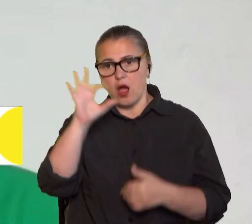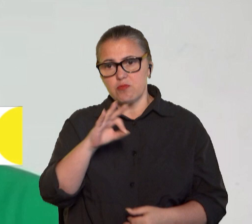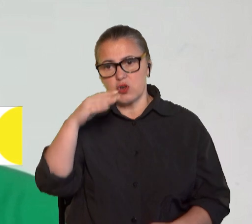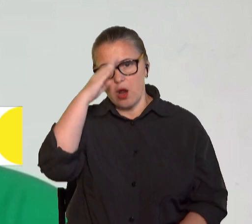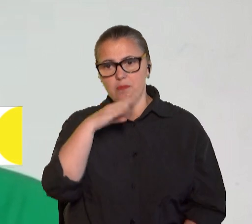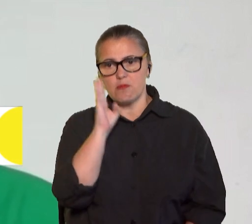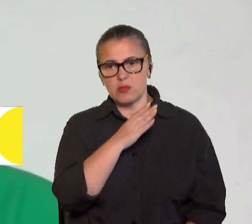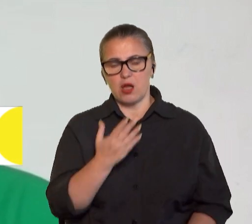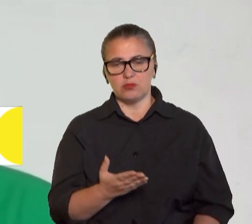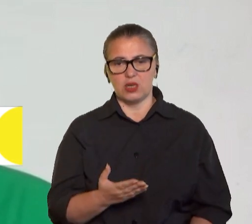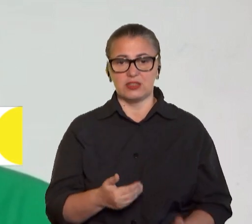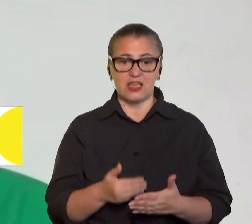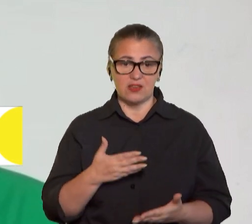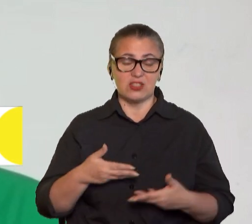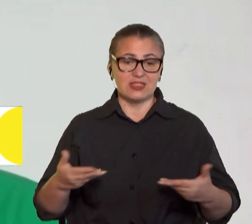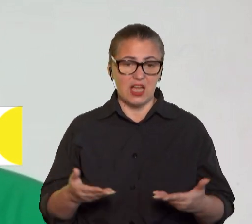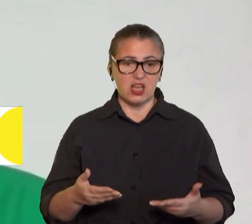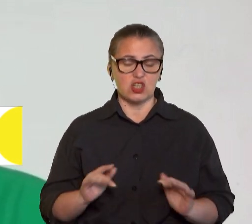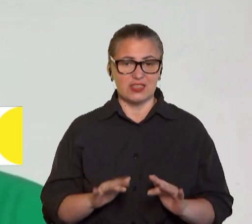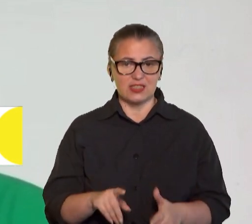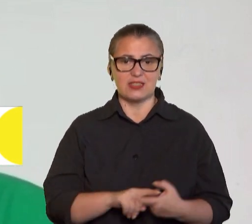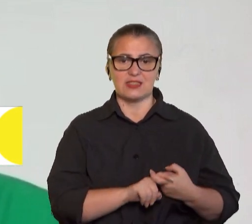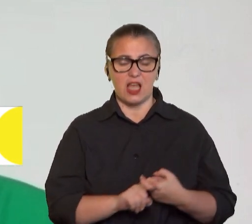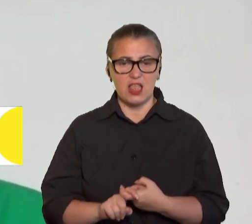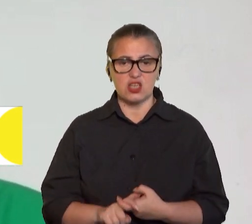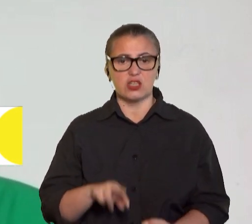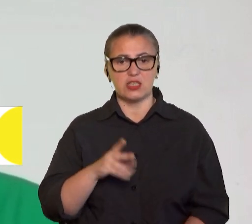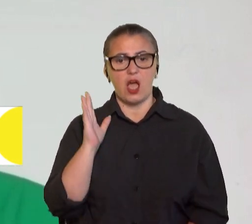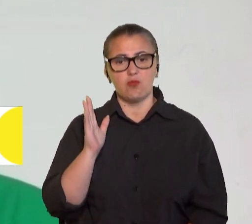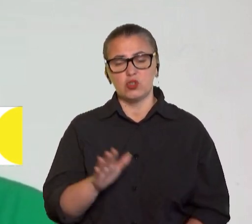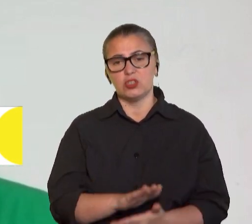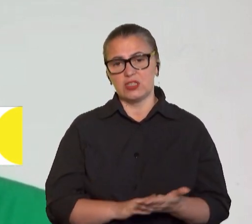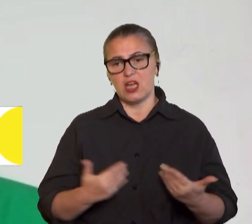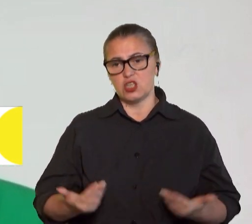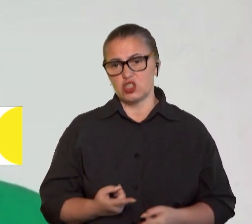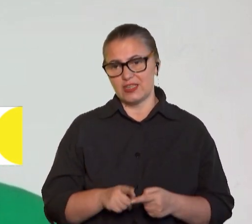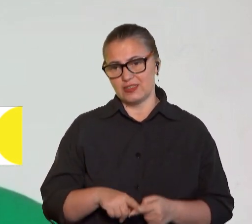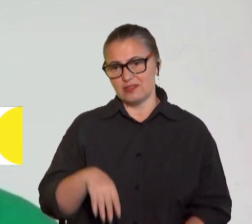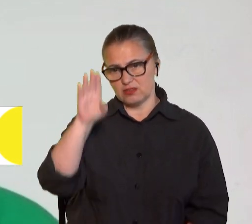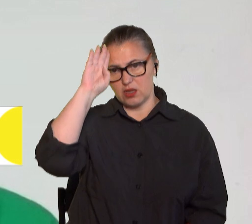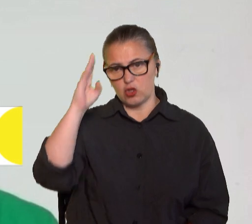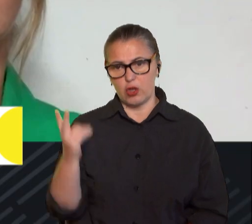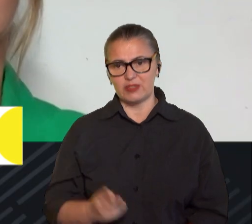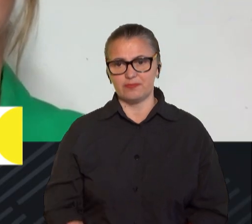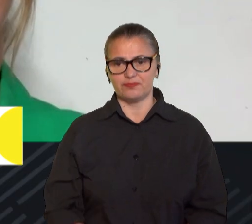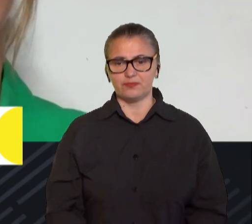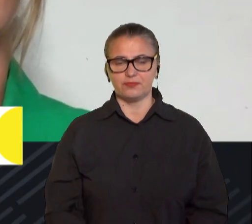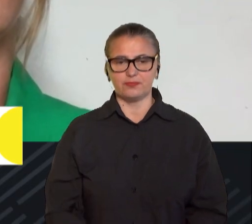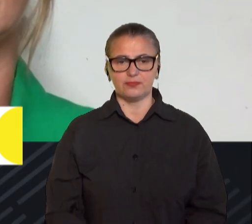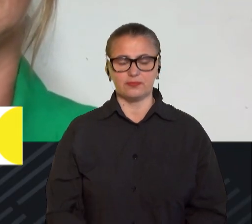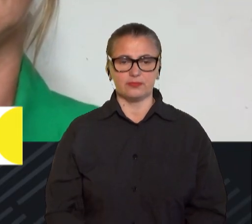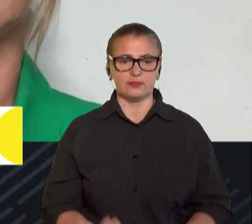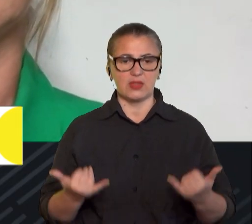і від нас, що і згуртованих дій, зараз і залежить, як будуть далі жити ці хлопці.